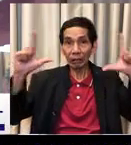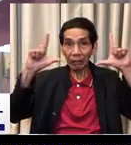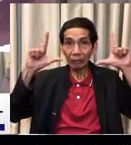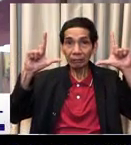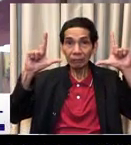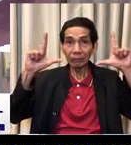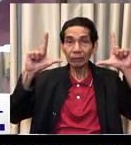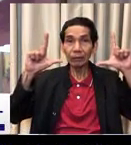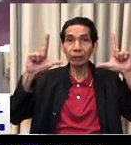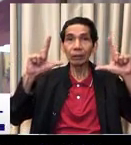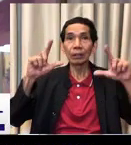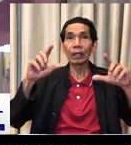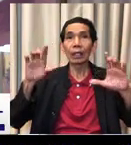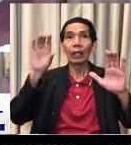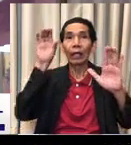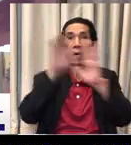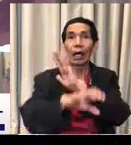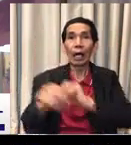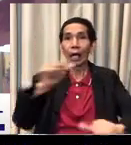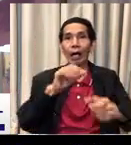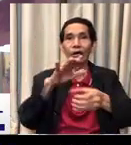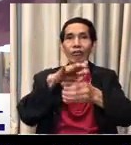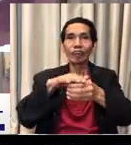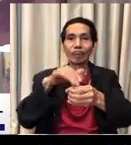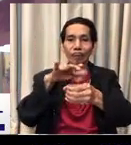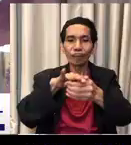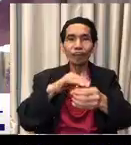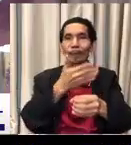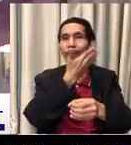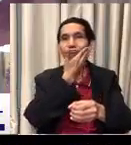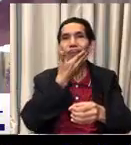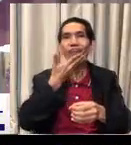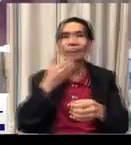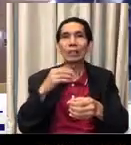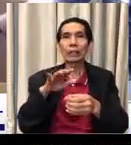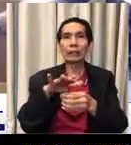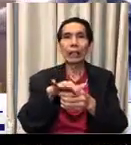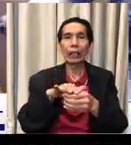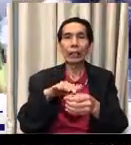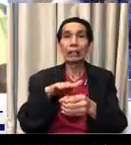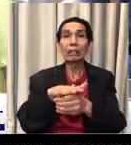Oh. Oh, for crime of act of lasciviousness. Halika to dits.